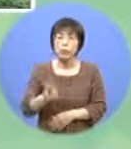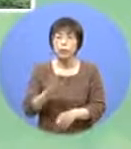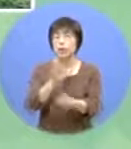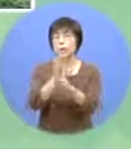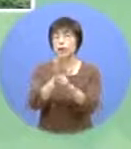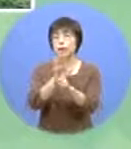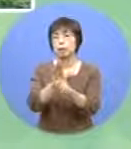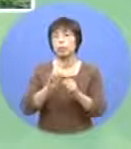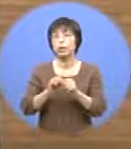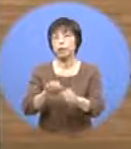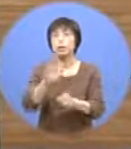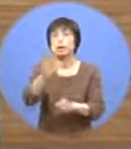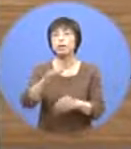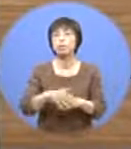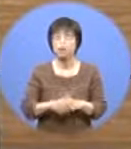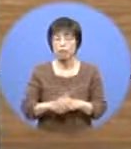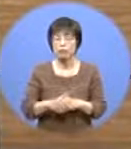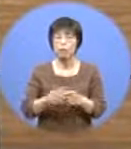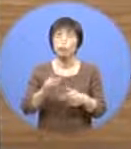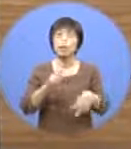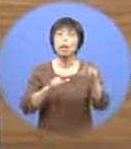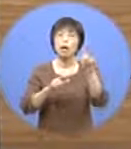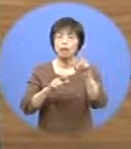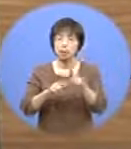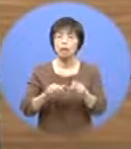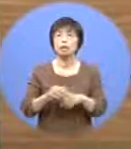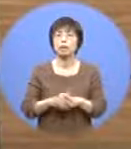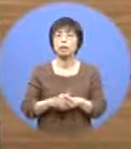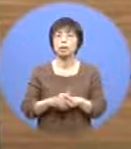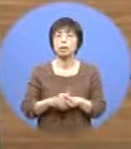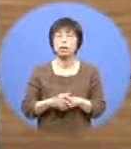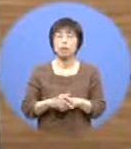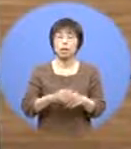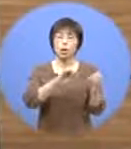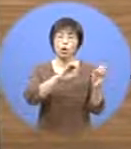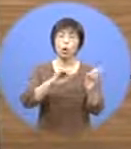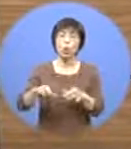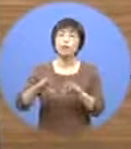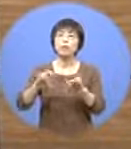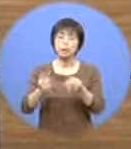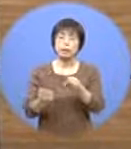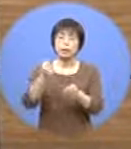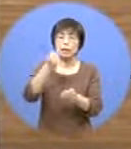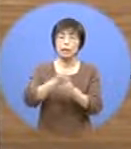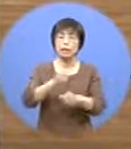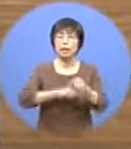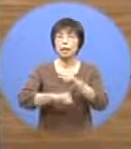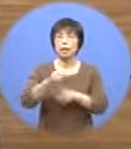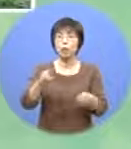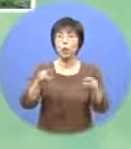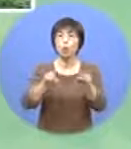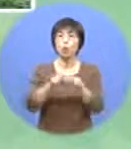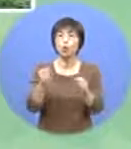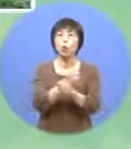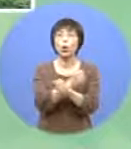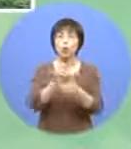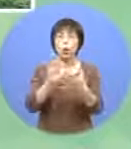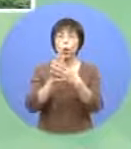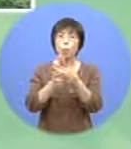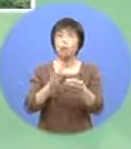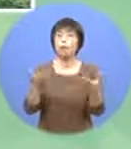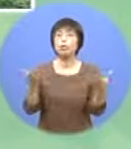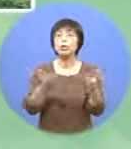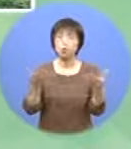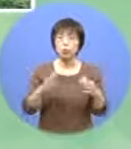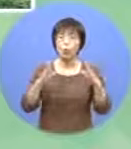援を行っております。これに加え、県では耕作放棄地再生活動共同モデル事業と、